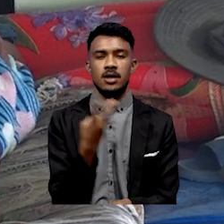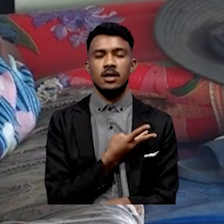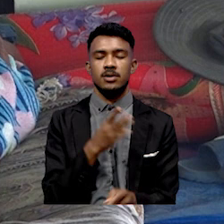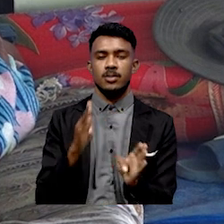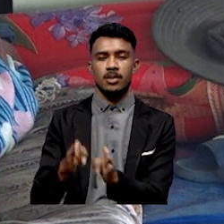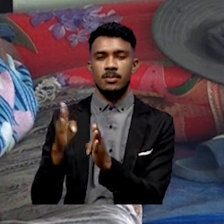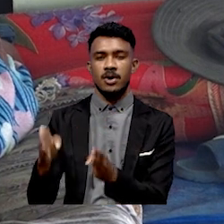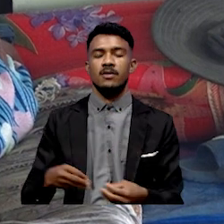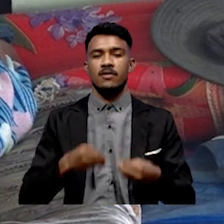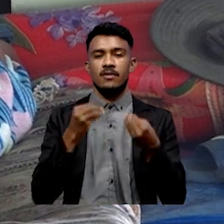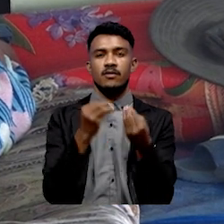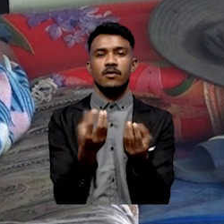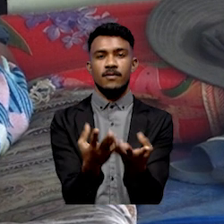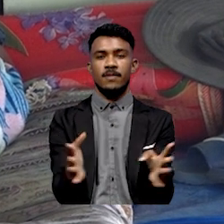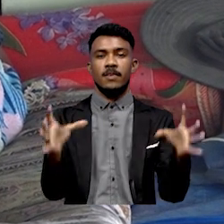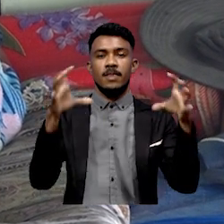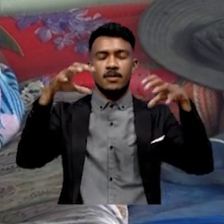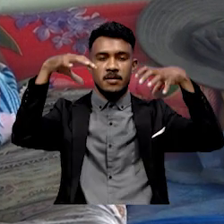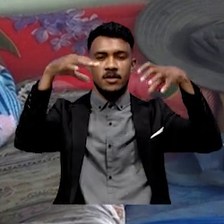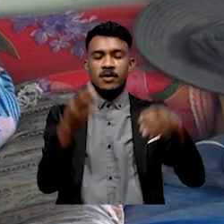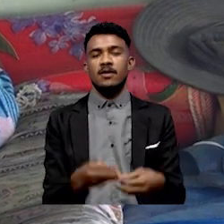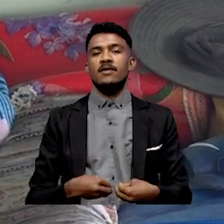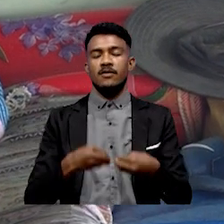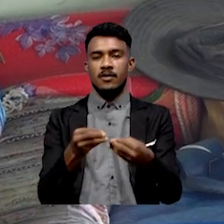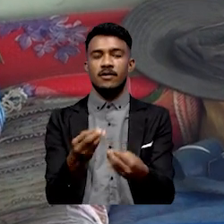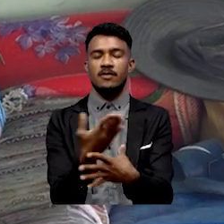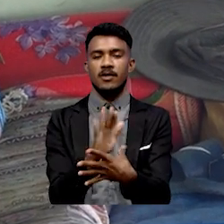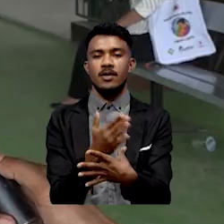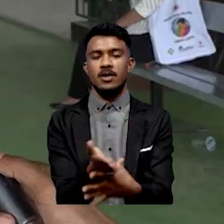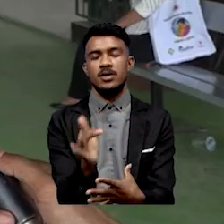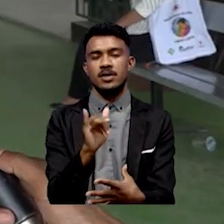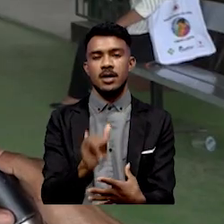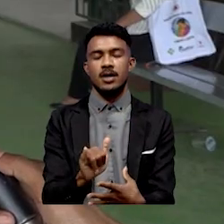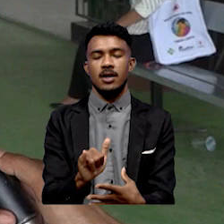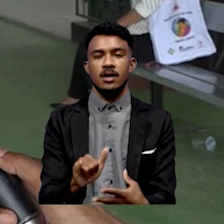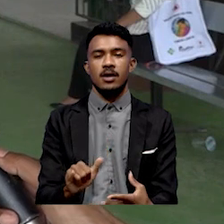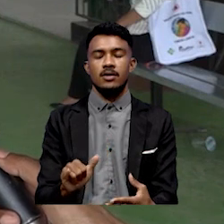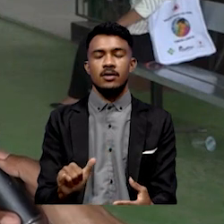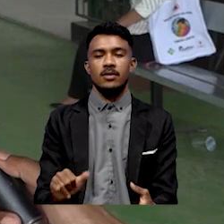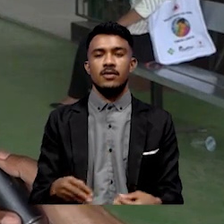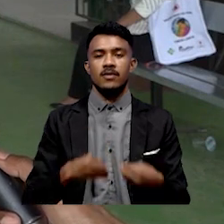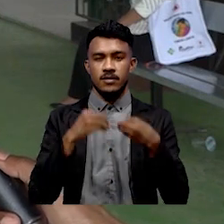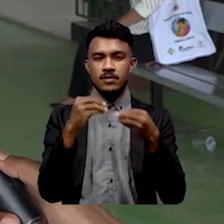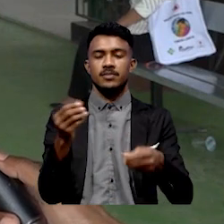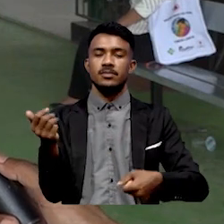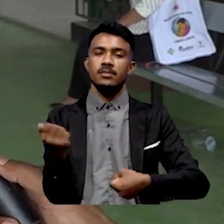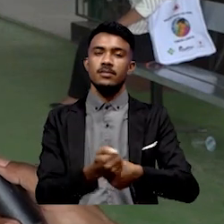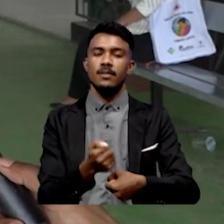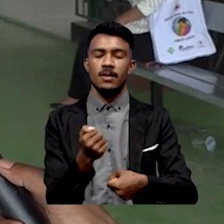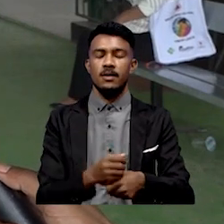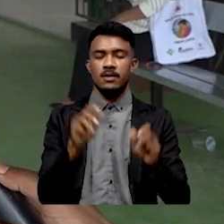moskiteru atu bele fahe mos basira depois ita husu para atu apoio mos reflente rumo para a